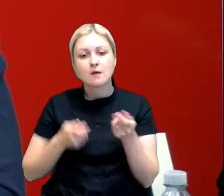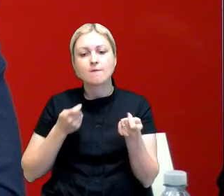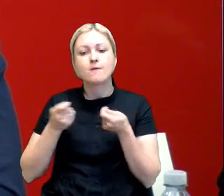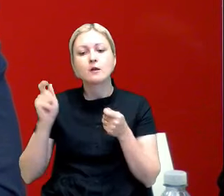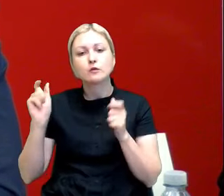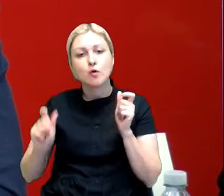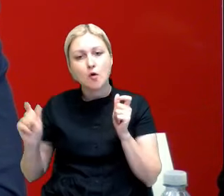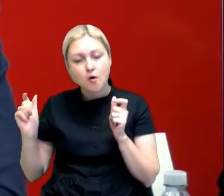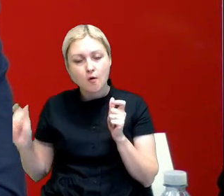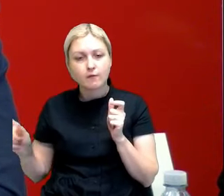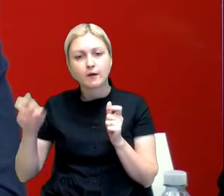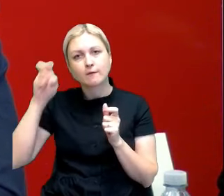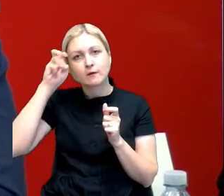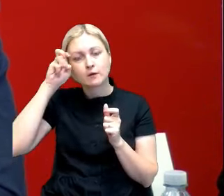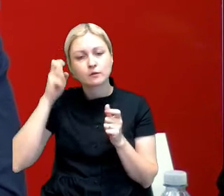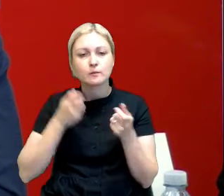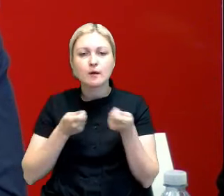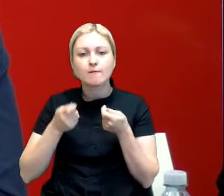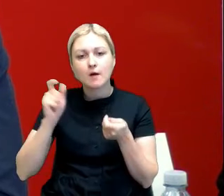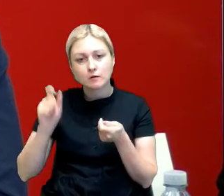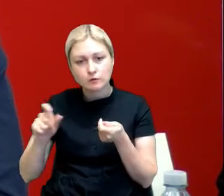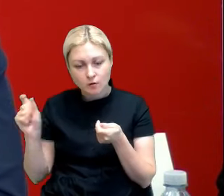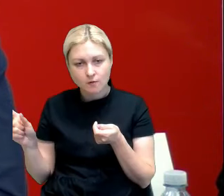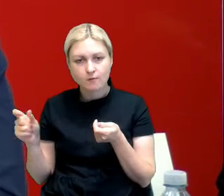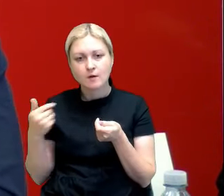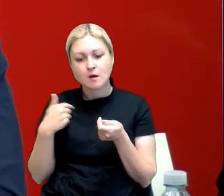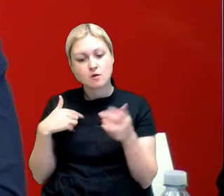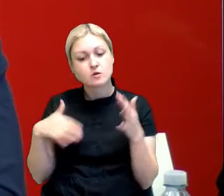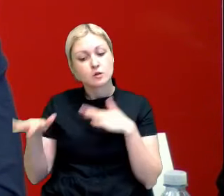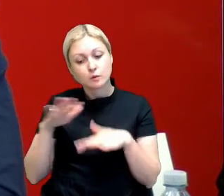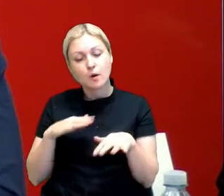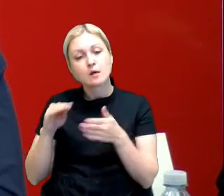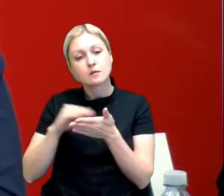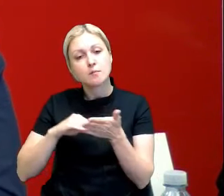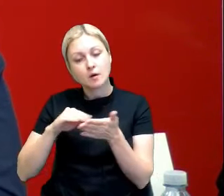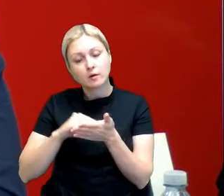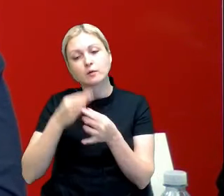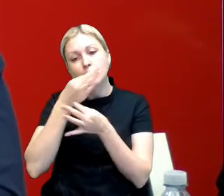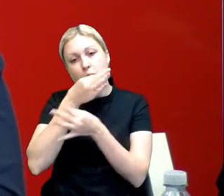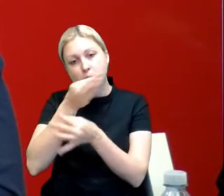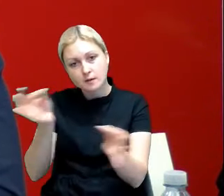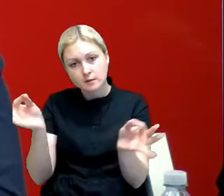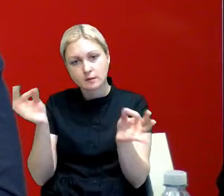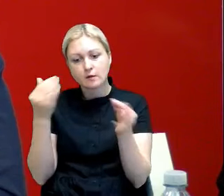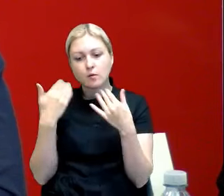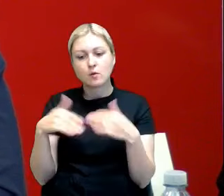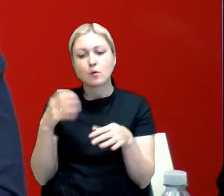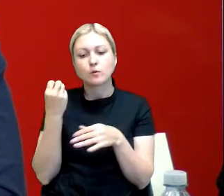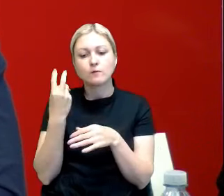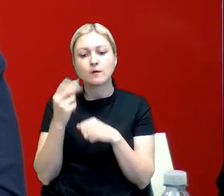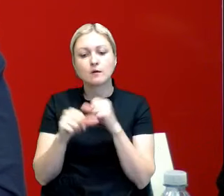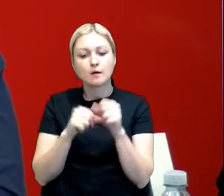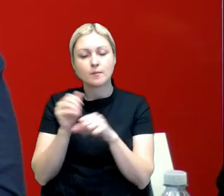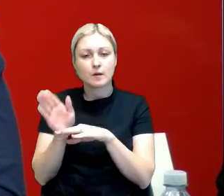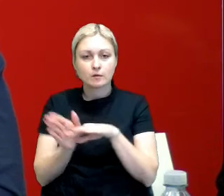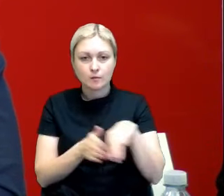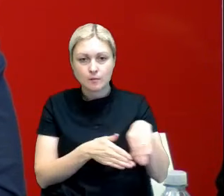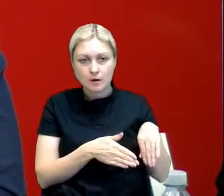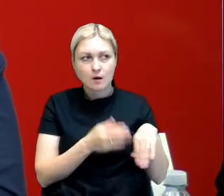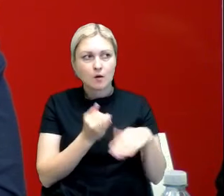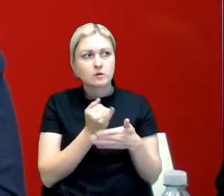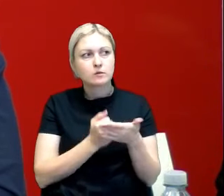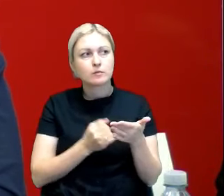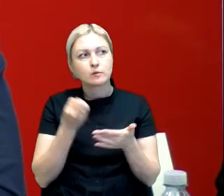vyriausybės vadovų aš priminiau šią situaciją jog prabėgo 12 metų 14 jau metų atsiprašau